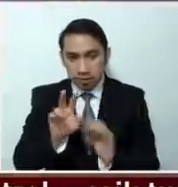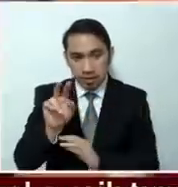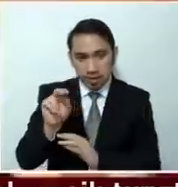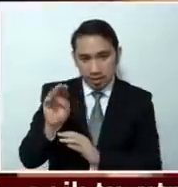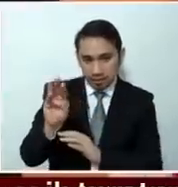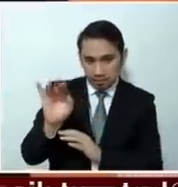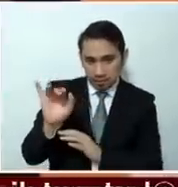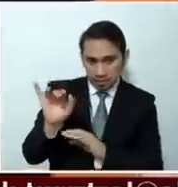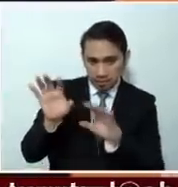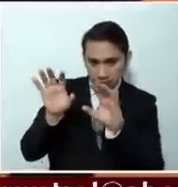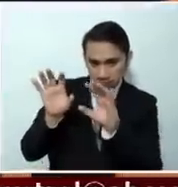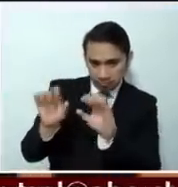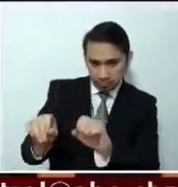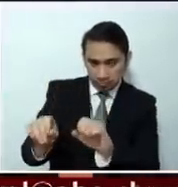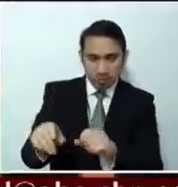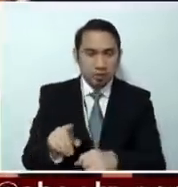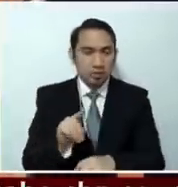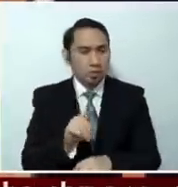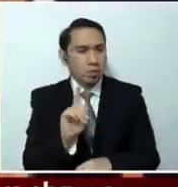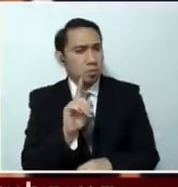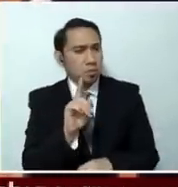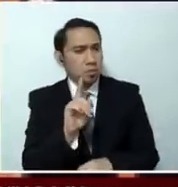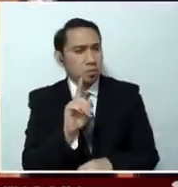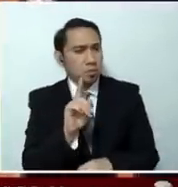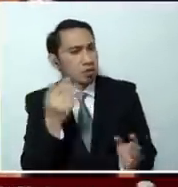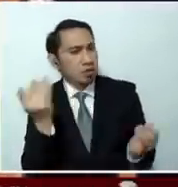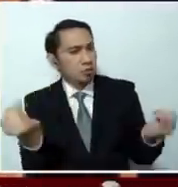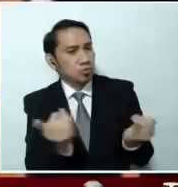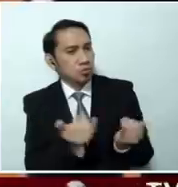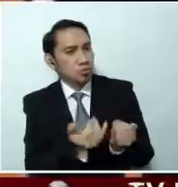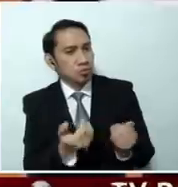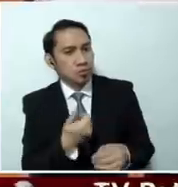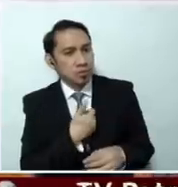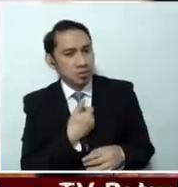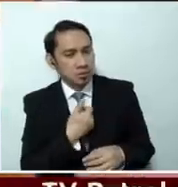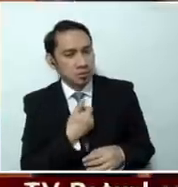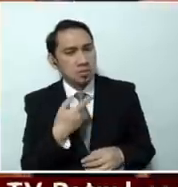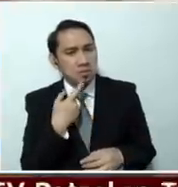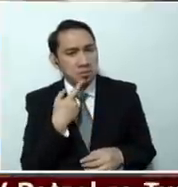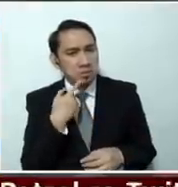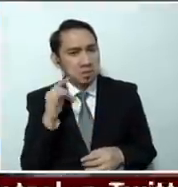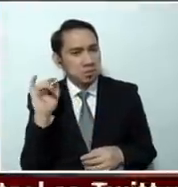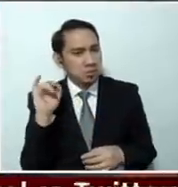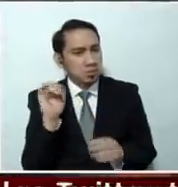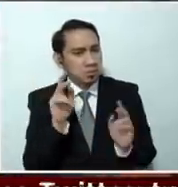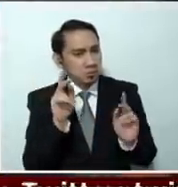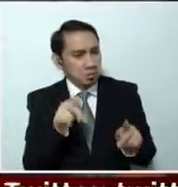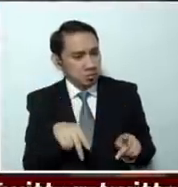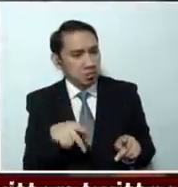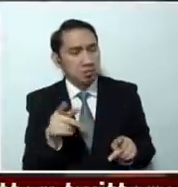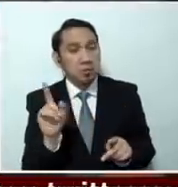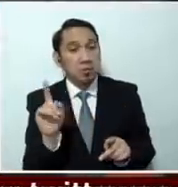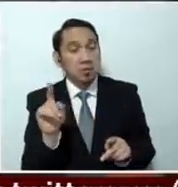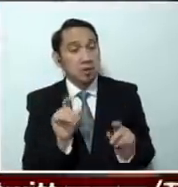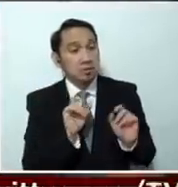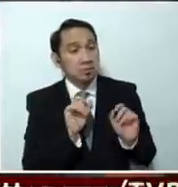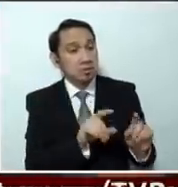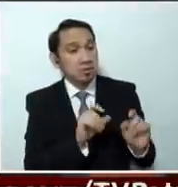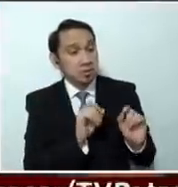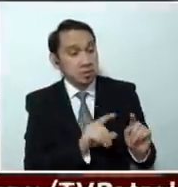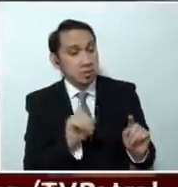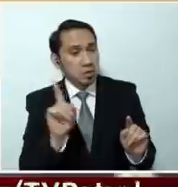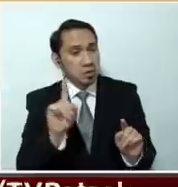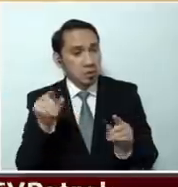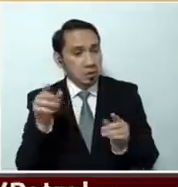Action Unit. Ang pakilala ng babae, siya ang socialite na si Ginger King Villavicencio at binebenta niya sa Wilcon Builders ang isa sa